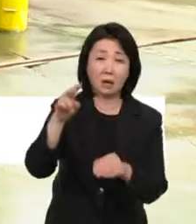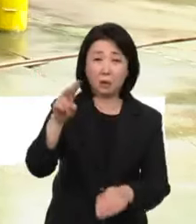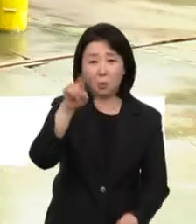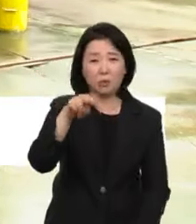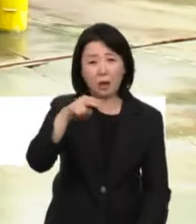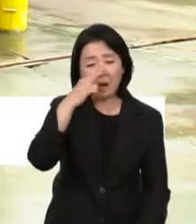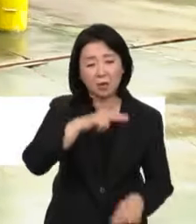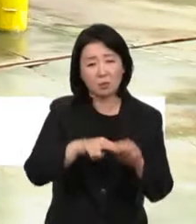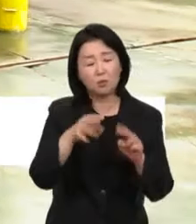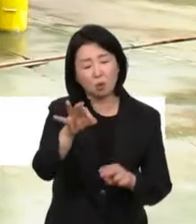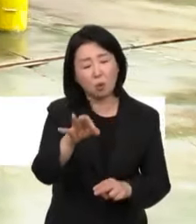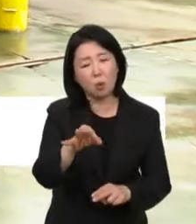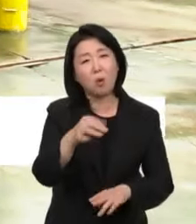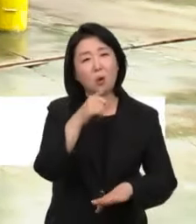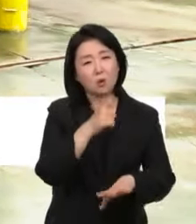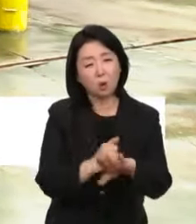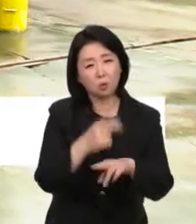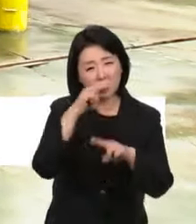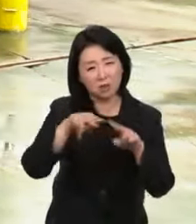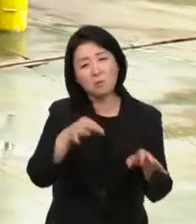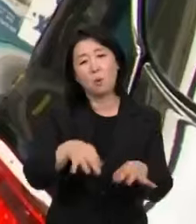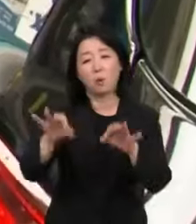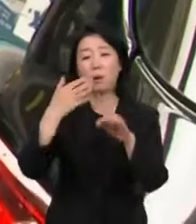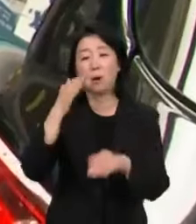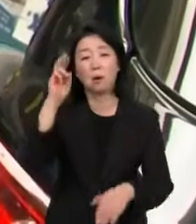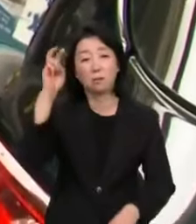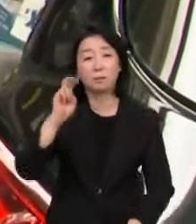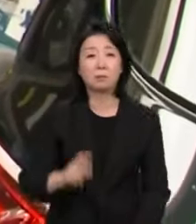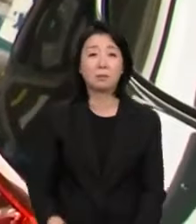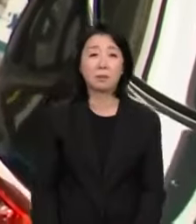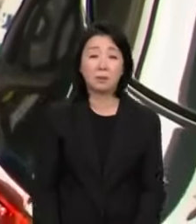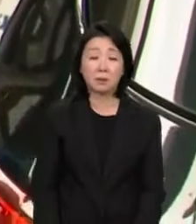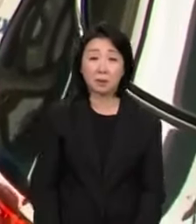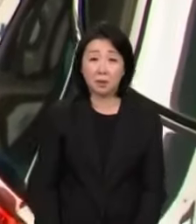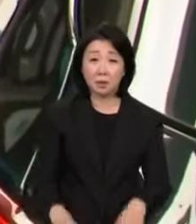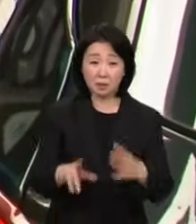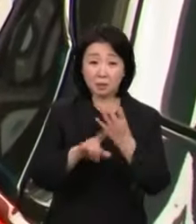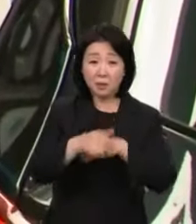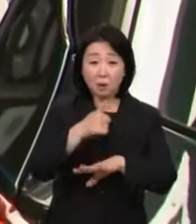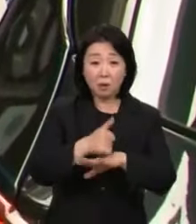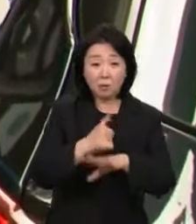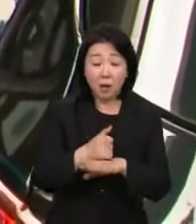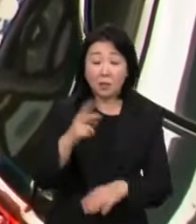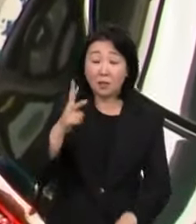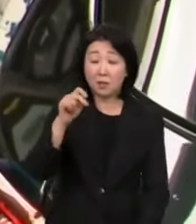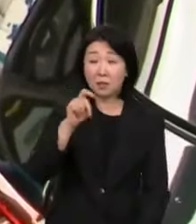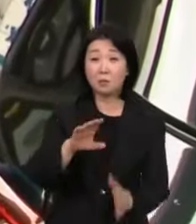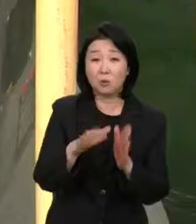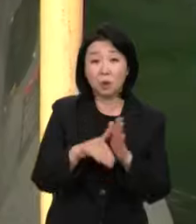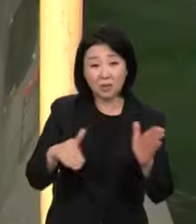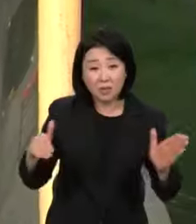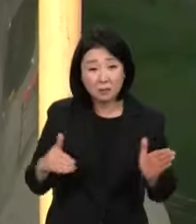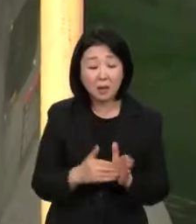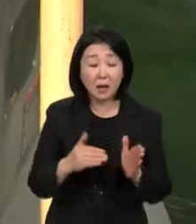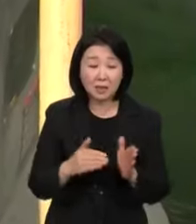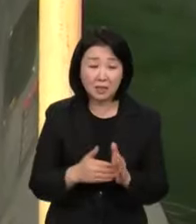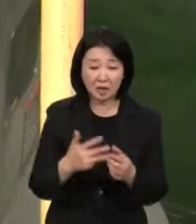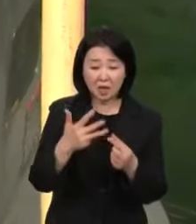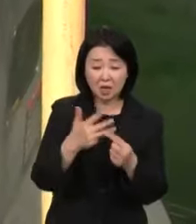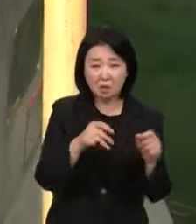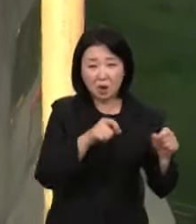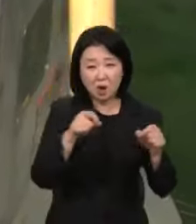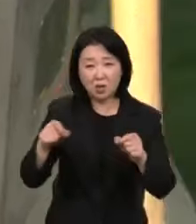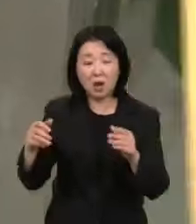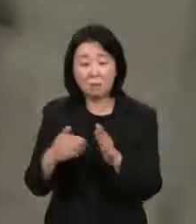치러야 하는 원유값은 더 오를 가능성이 큽니다. 당장 이달 말엔 2021년부터 지금까지 8차례